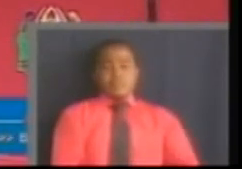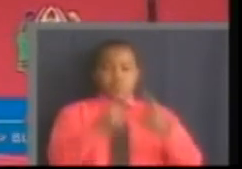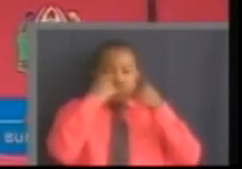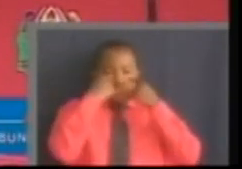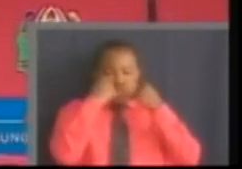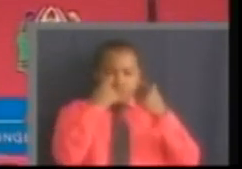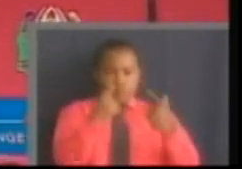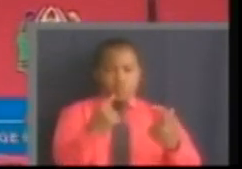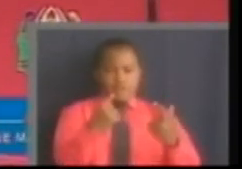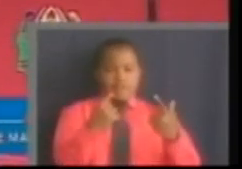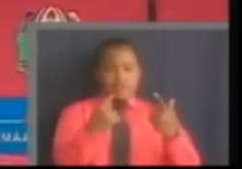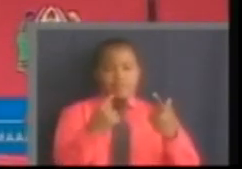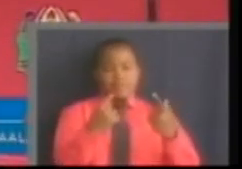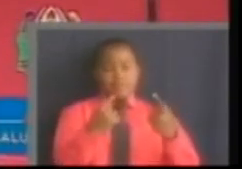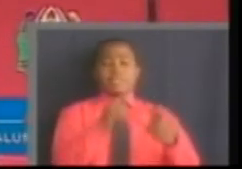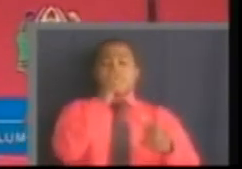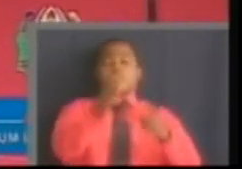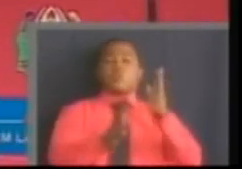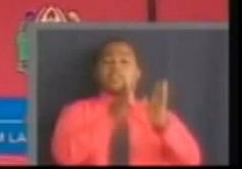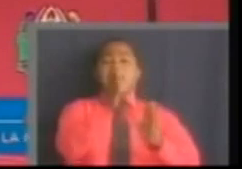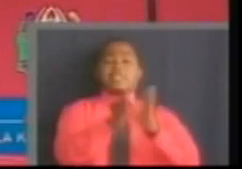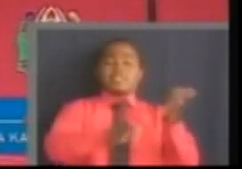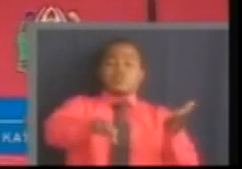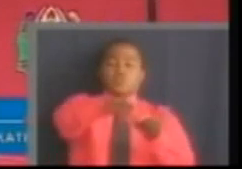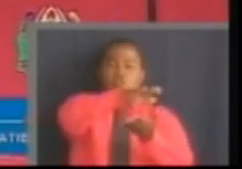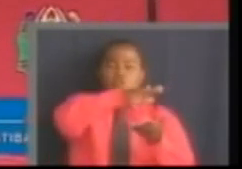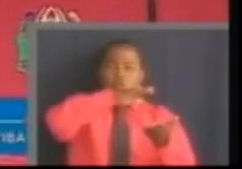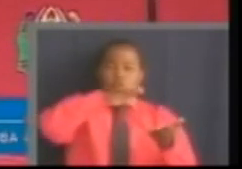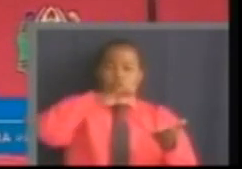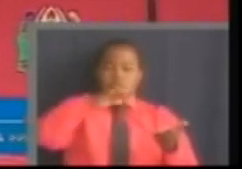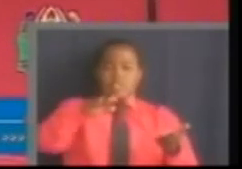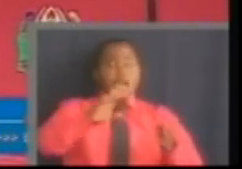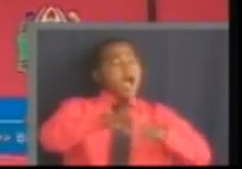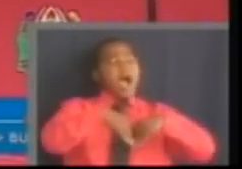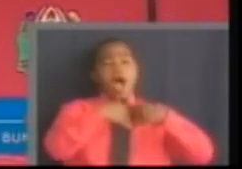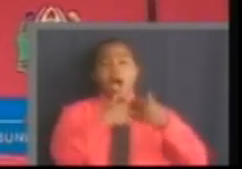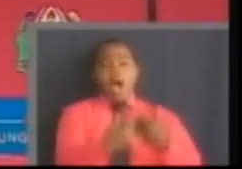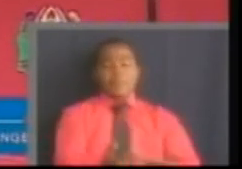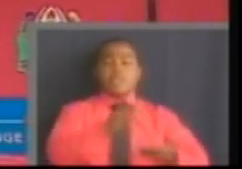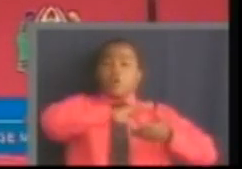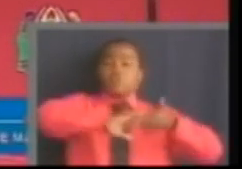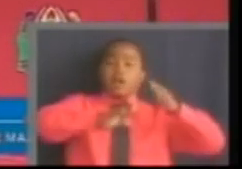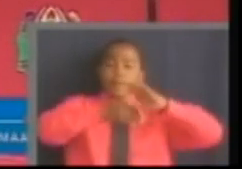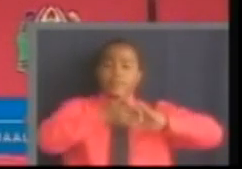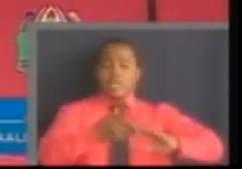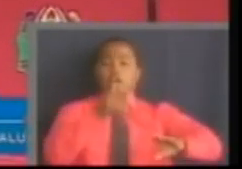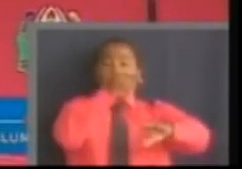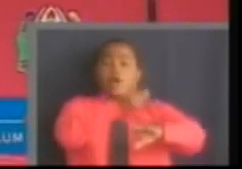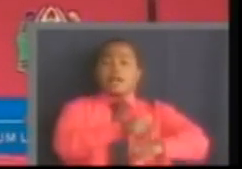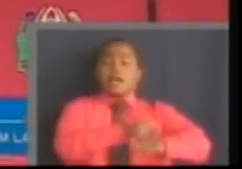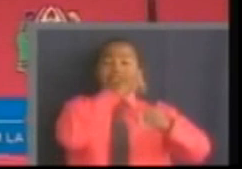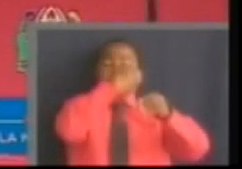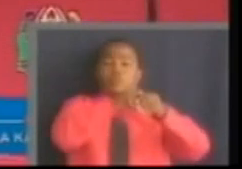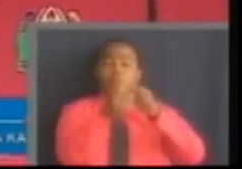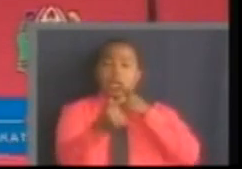tumeona ziko dalili zote za kutokusikilizana pale ambapo mjumbe anayeongea yuko